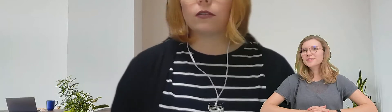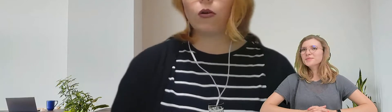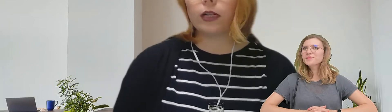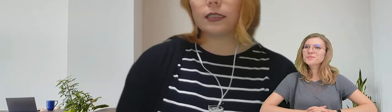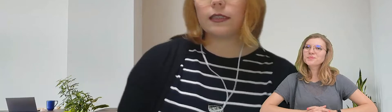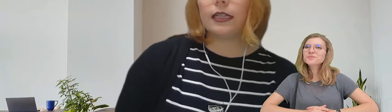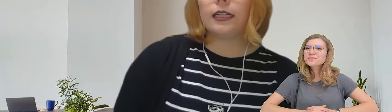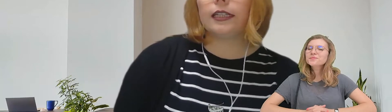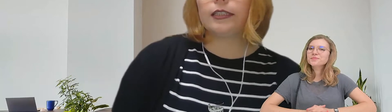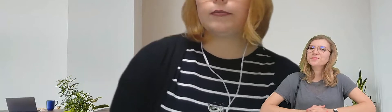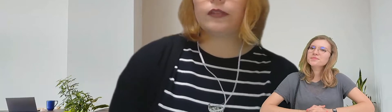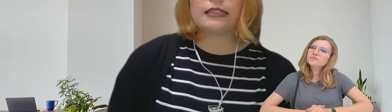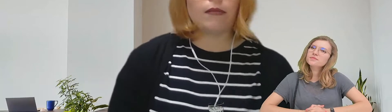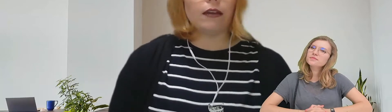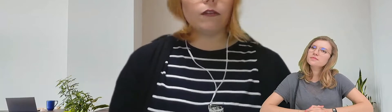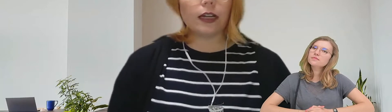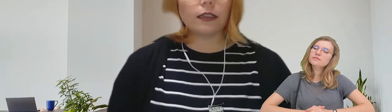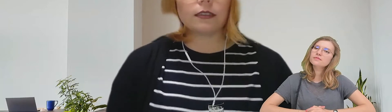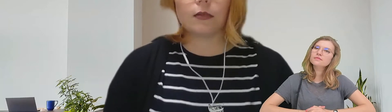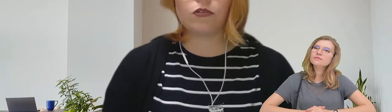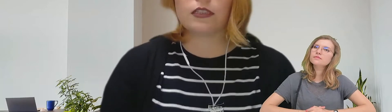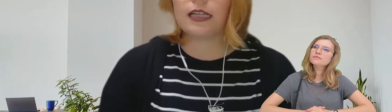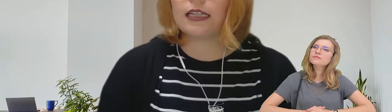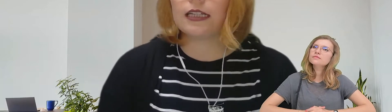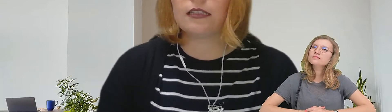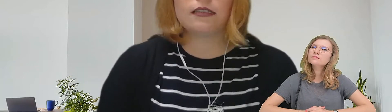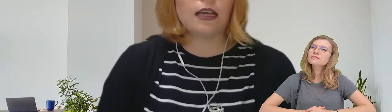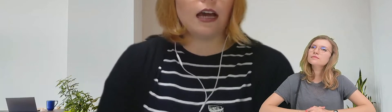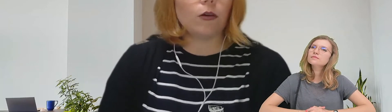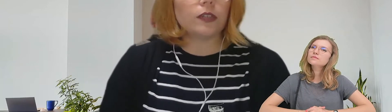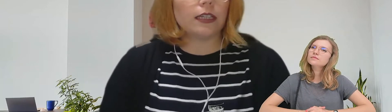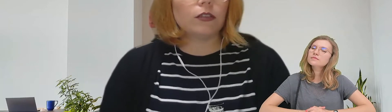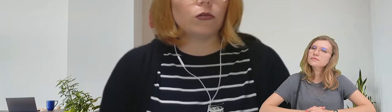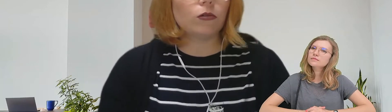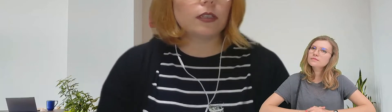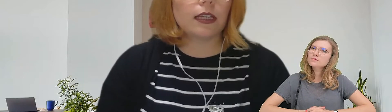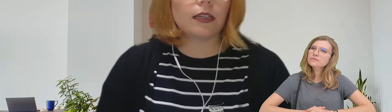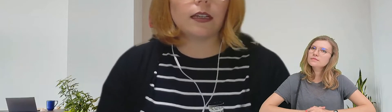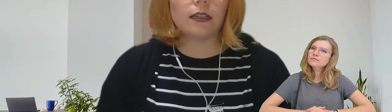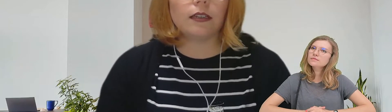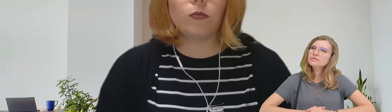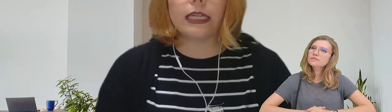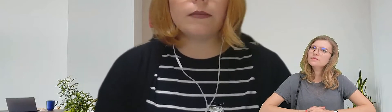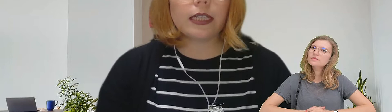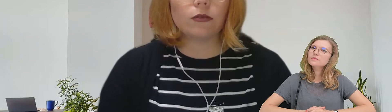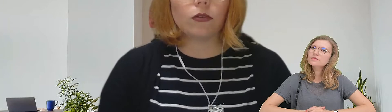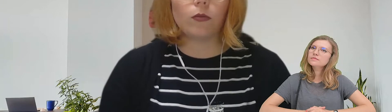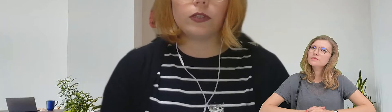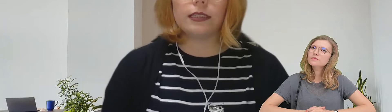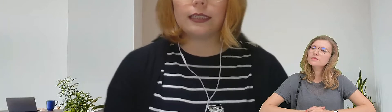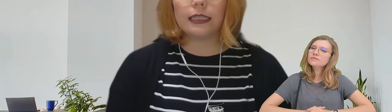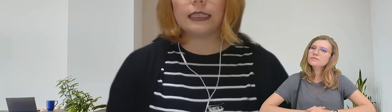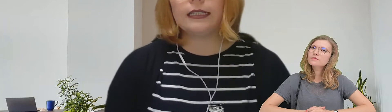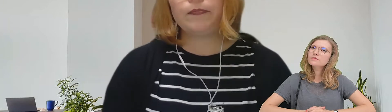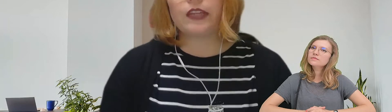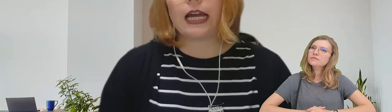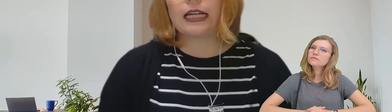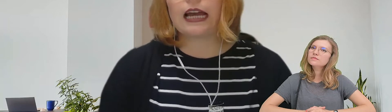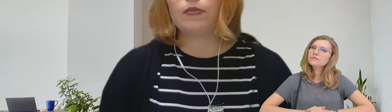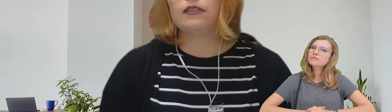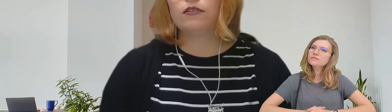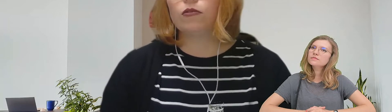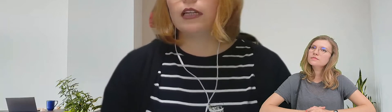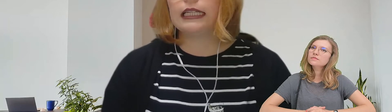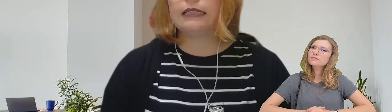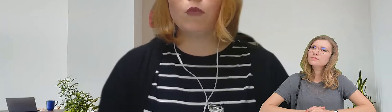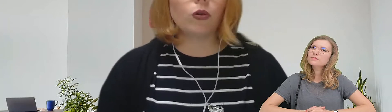sehr gerne. Ganz kurz, ganz am Anfang, ich habe schon gesagt, als es hauptsächlich so losging, über E-Mail zu kommunizieren, da